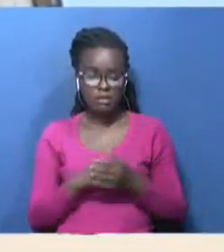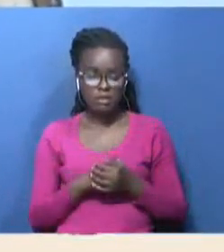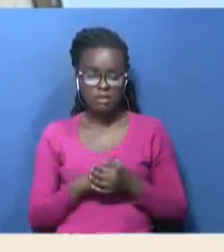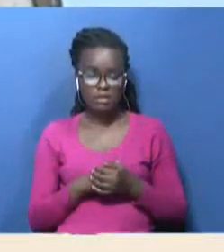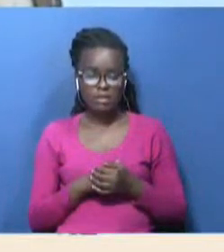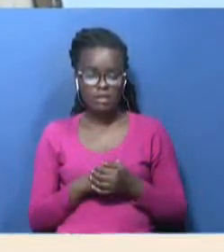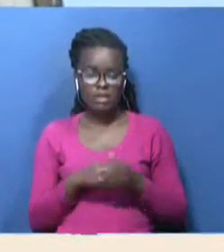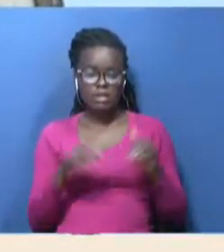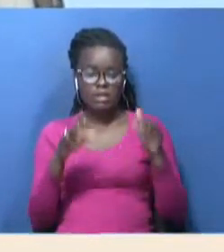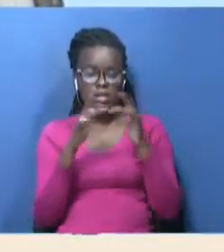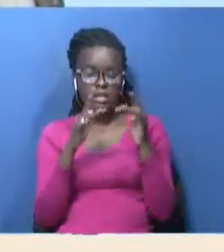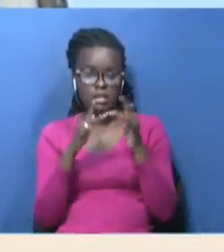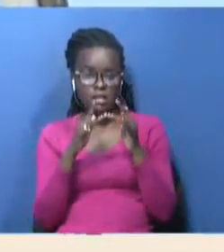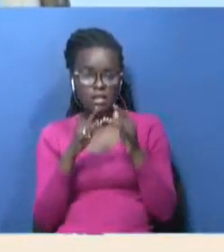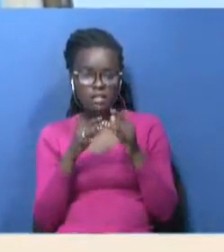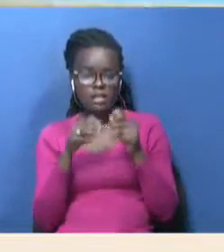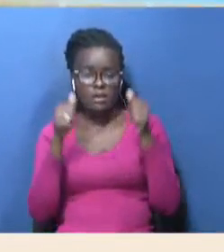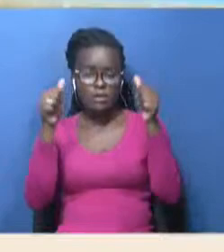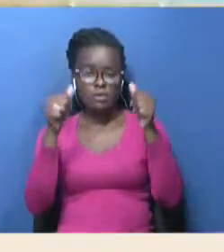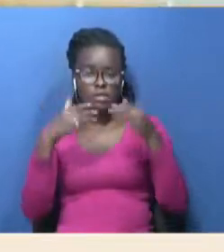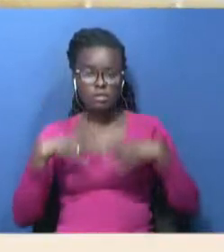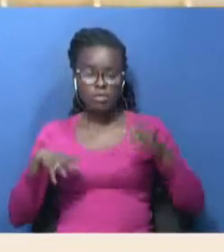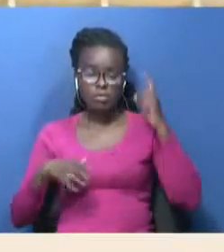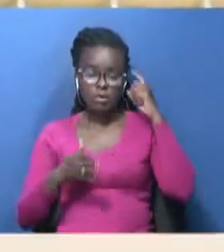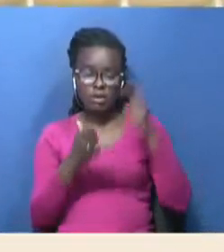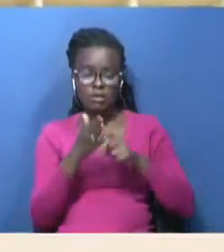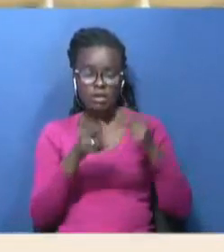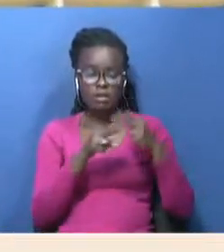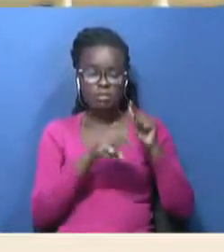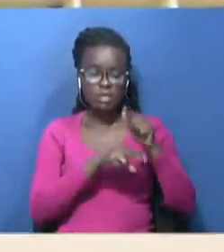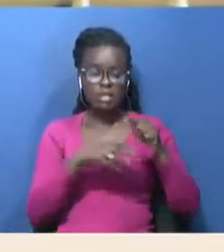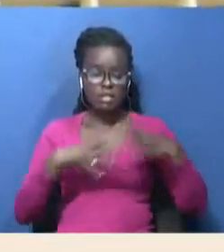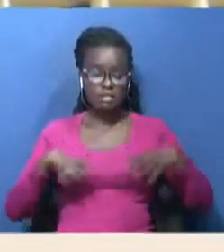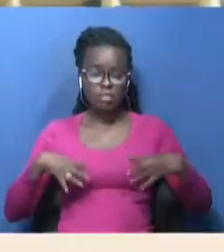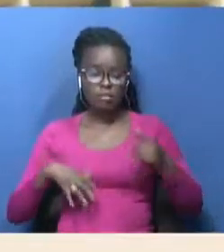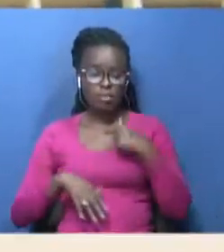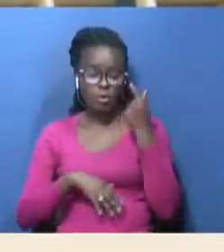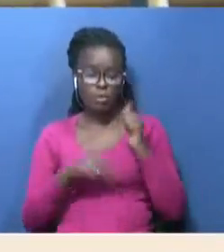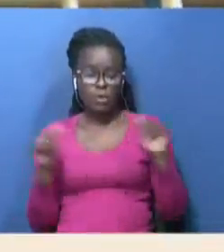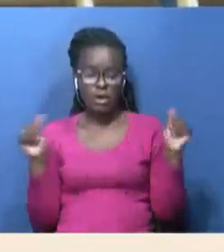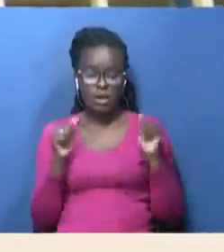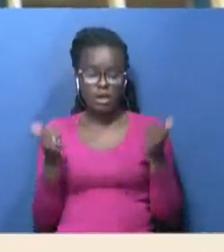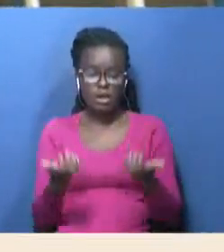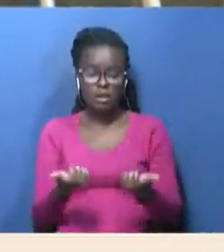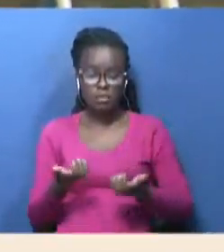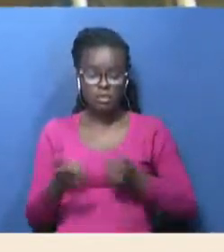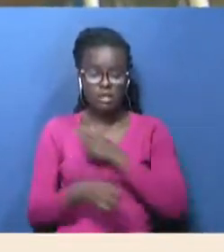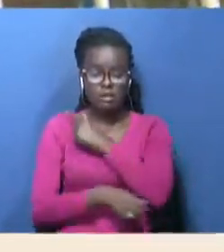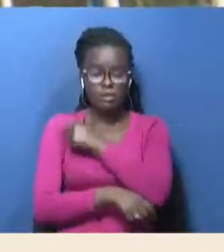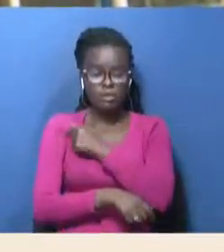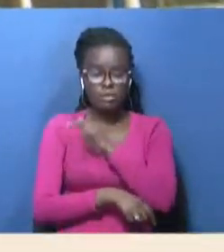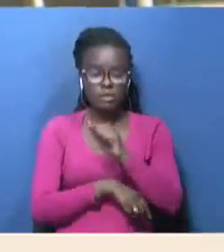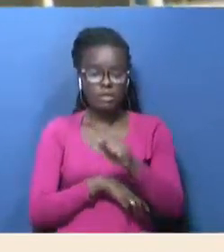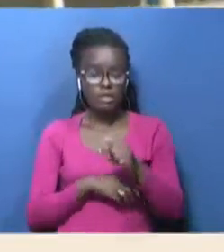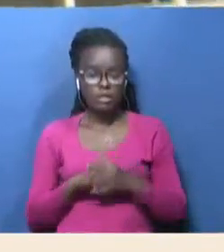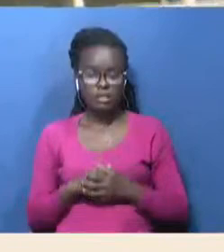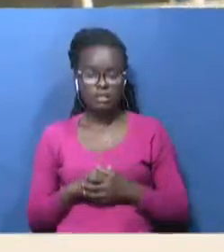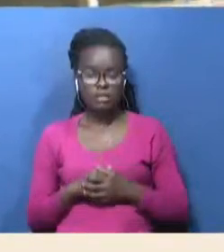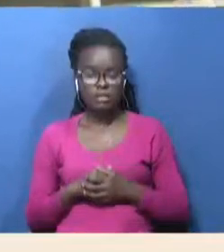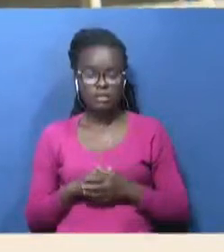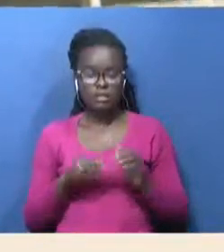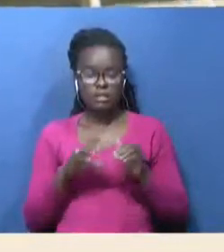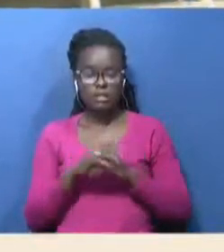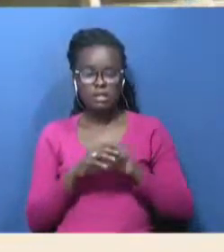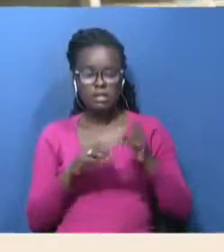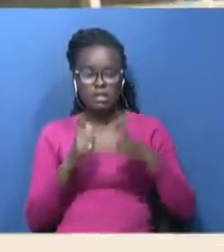rurenda-ini rwao uria andu mangikurana maritwa ma endu ao aria maigitwo moshari-ini ya thibitari uyu ihinda-ini ria